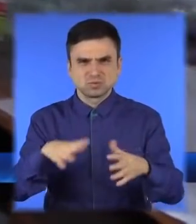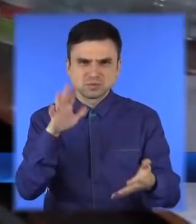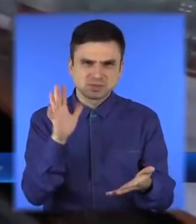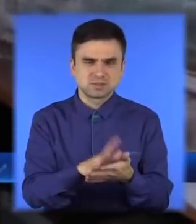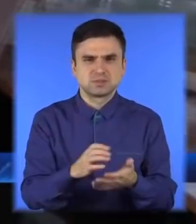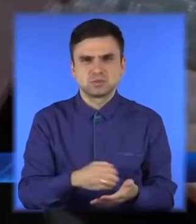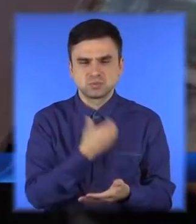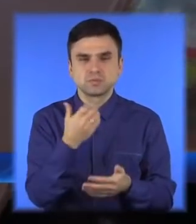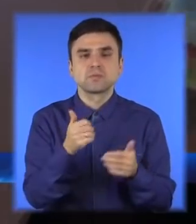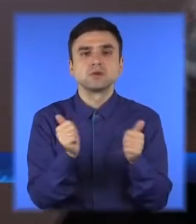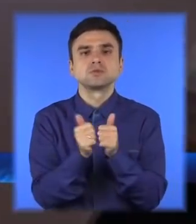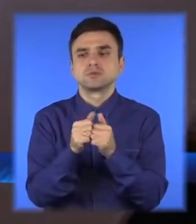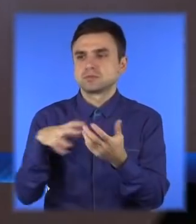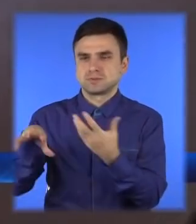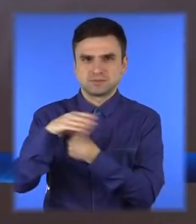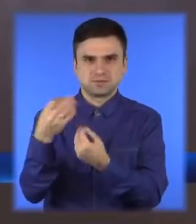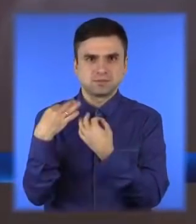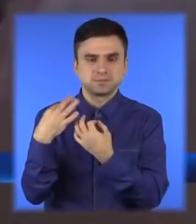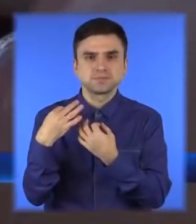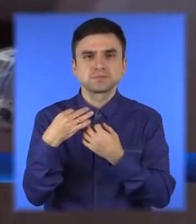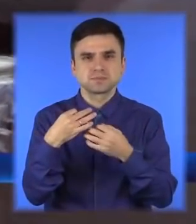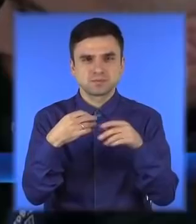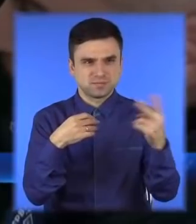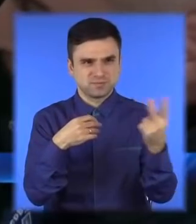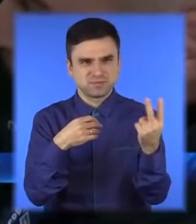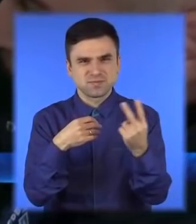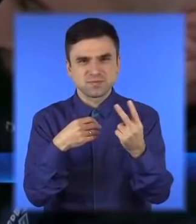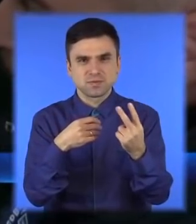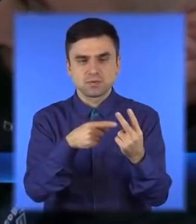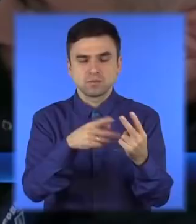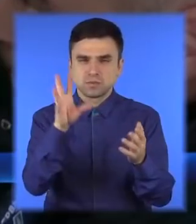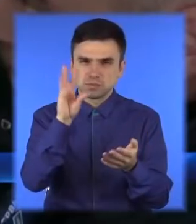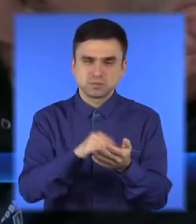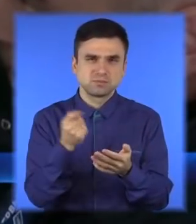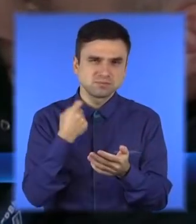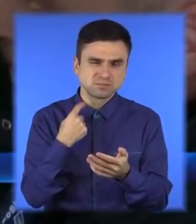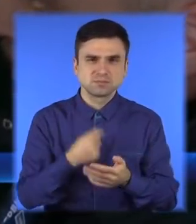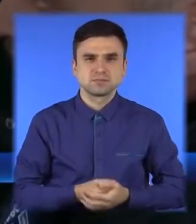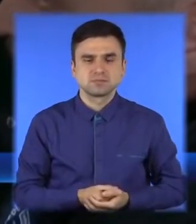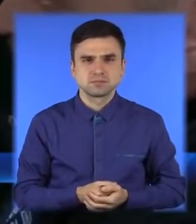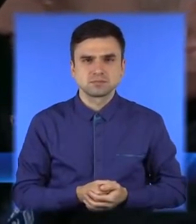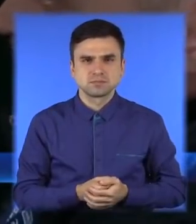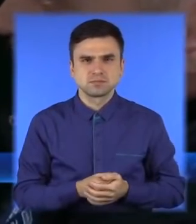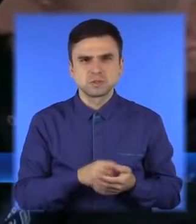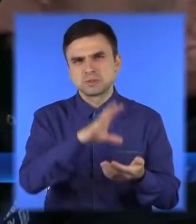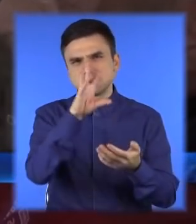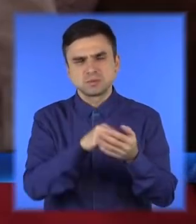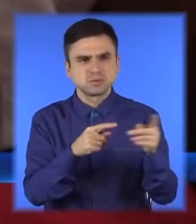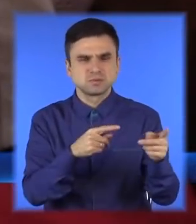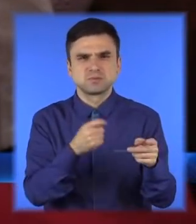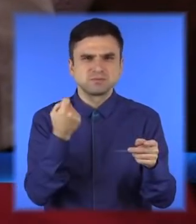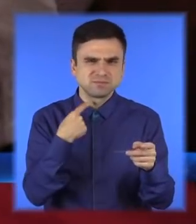Сусіди кажуть, що ці співмешканці регулярно зловживали алкоголем. Випивали, часто дрались, часто він її